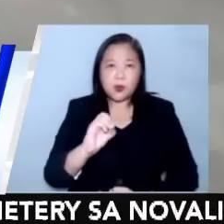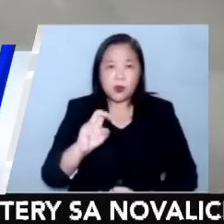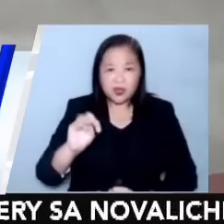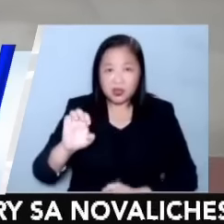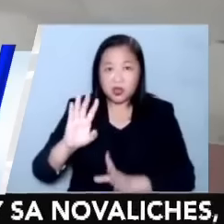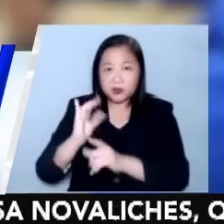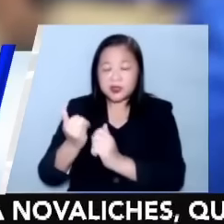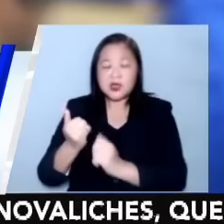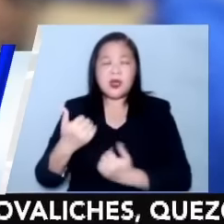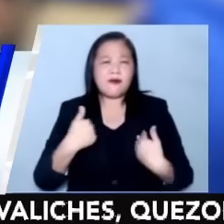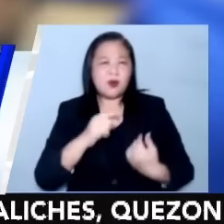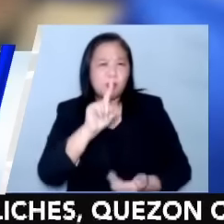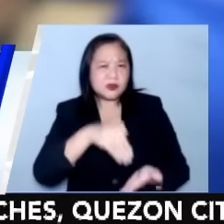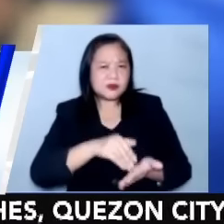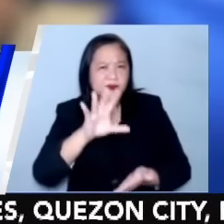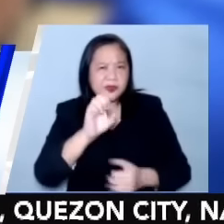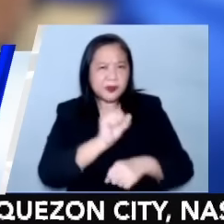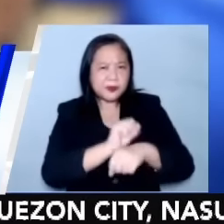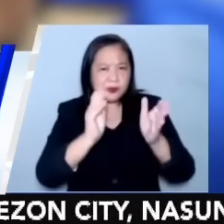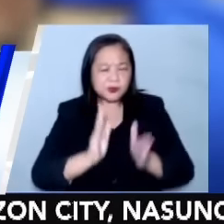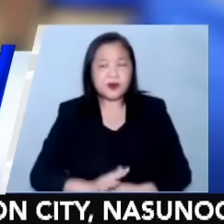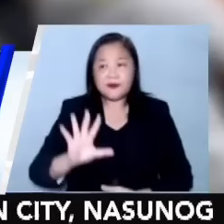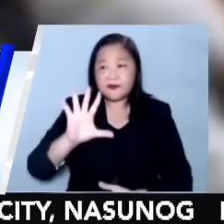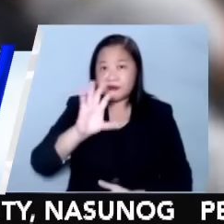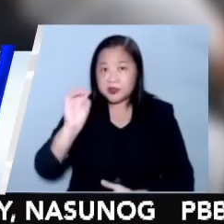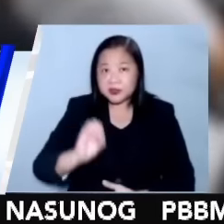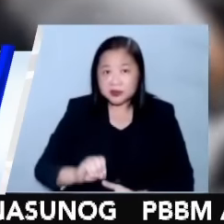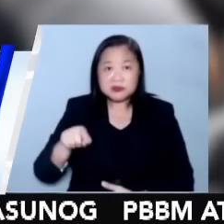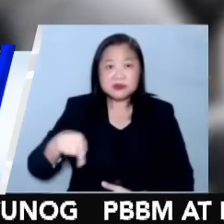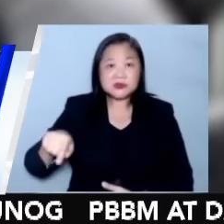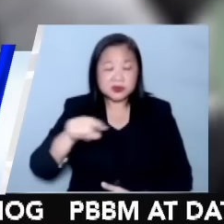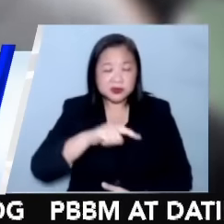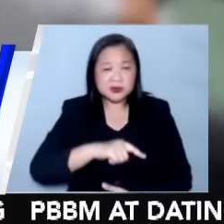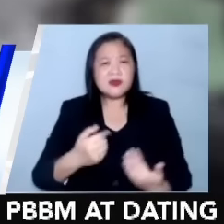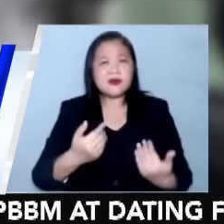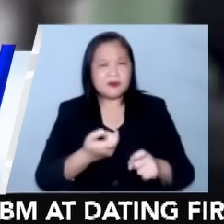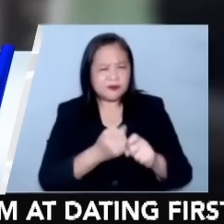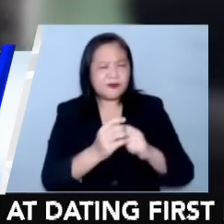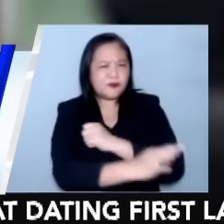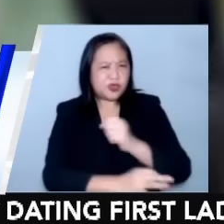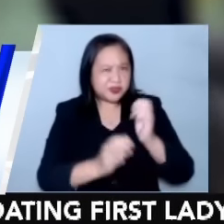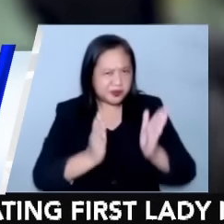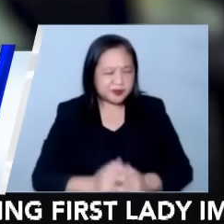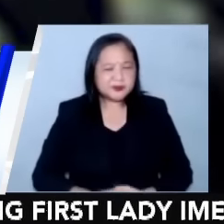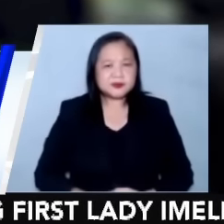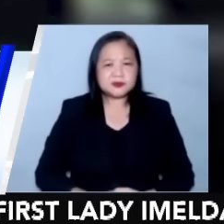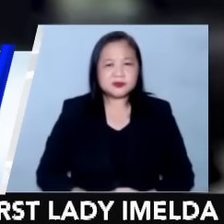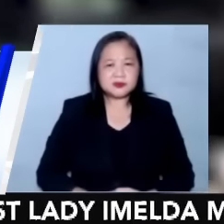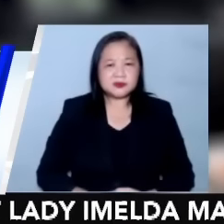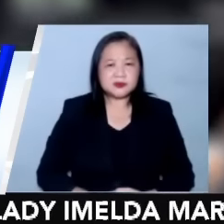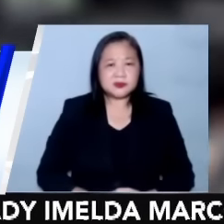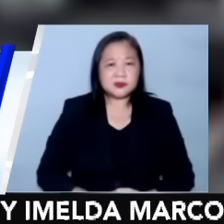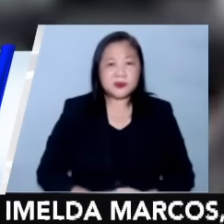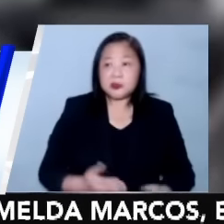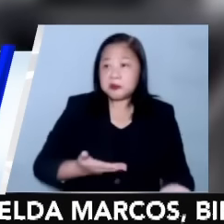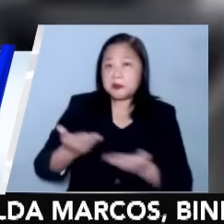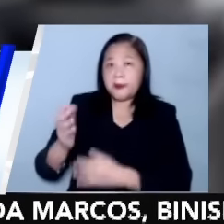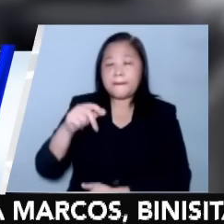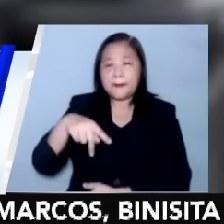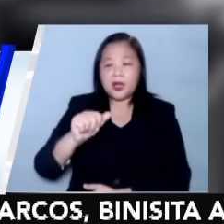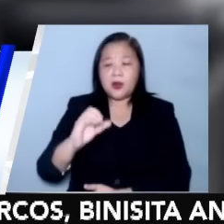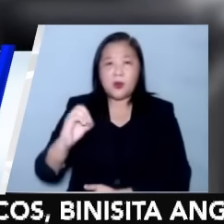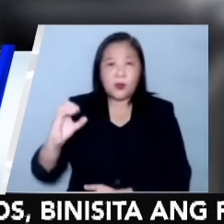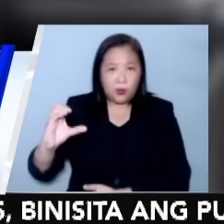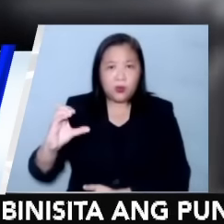mga empleyado. 5% lang raw sa kanila ang mga dayuhan. Ibabiyahe patungo sa PAOK Detention Facility sa Pasay ang